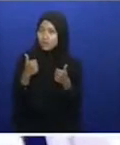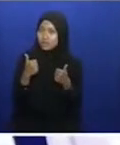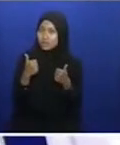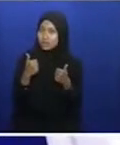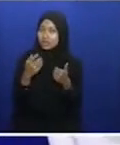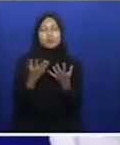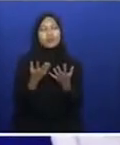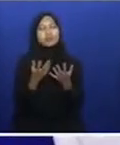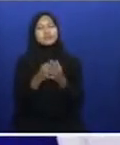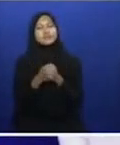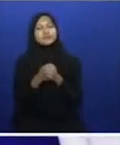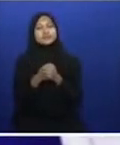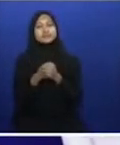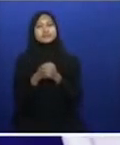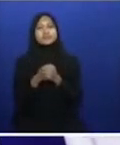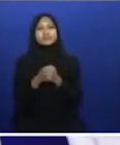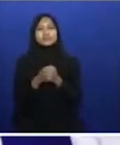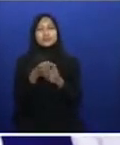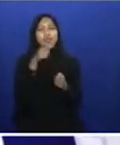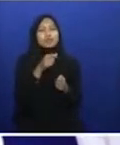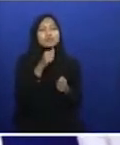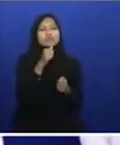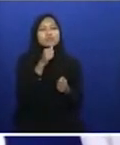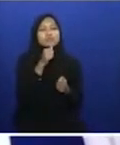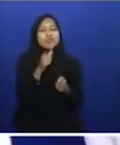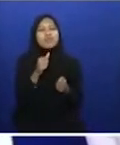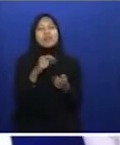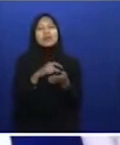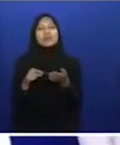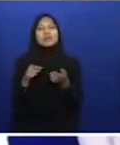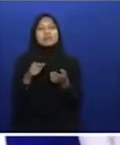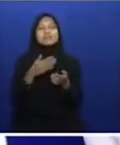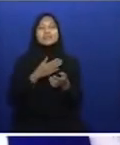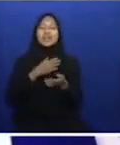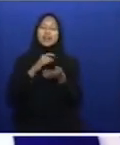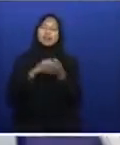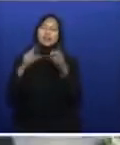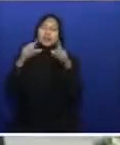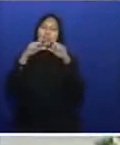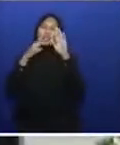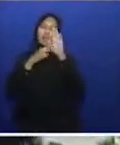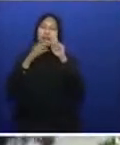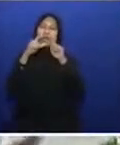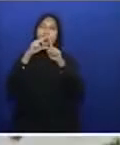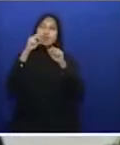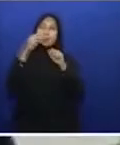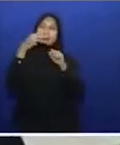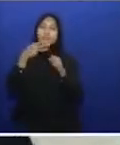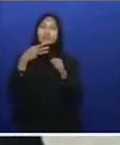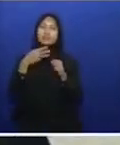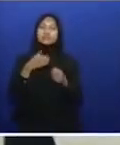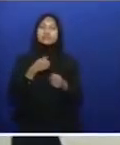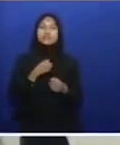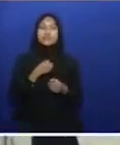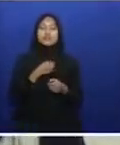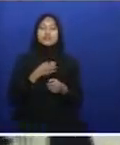Bagaimana sayang? Kau punya nama siapa? Andre, Pak. Andre? Ya. Ada perintah untuk saya, Andre? Saya mau bertanya,